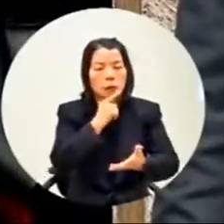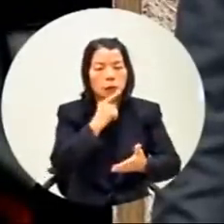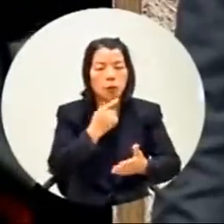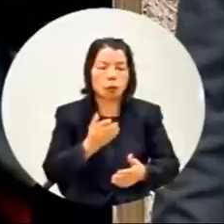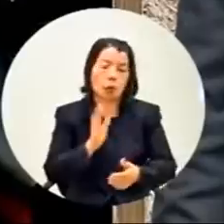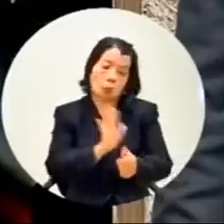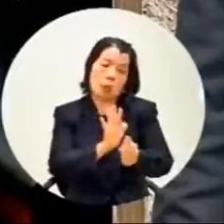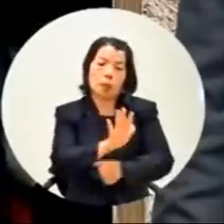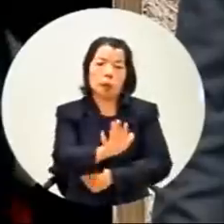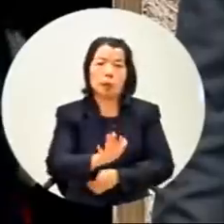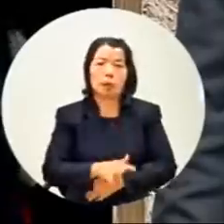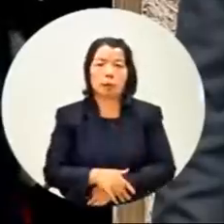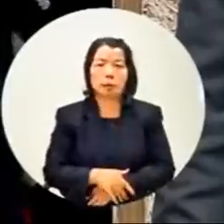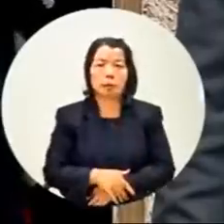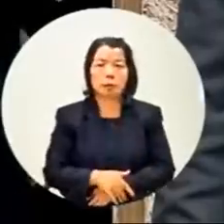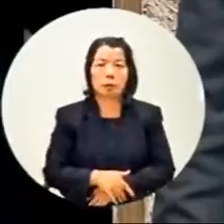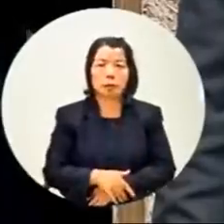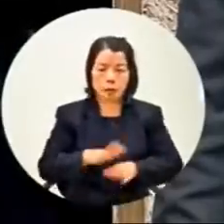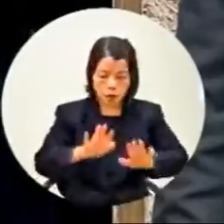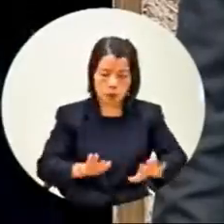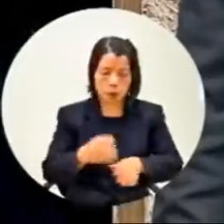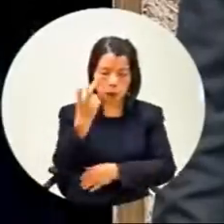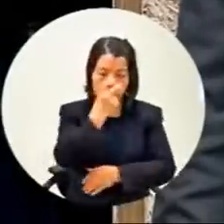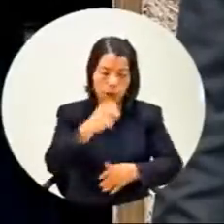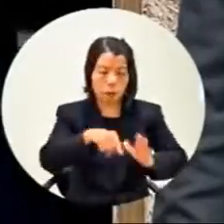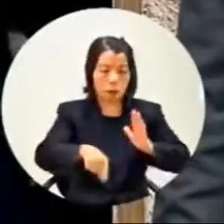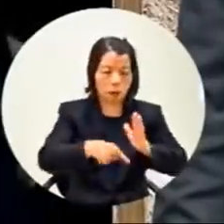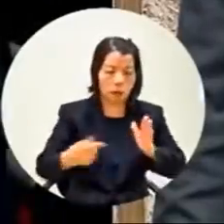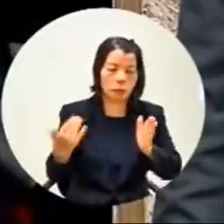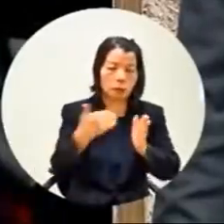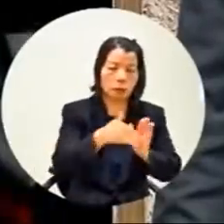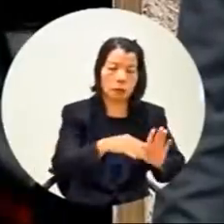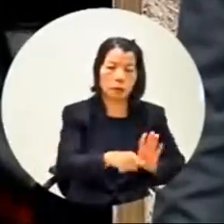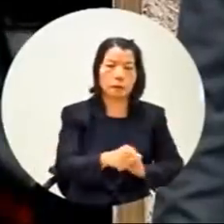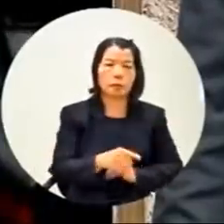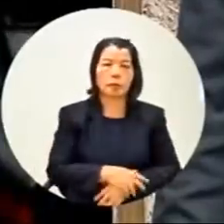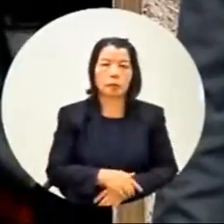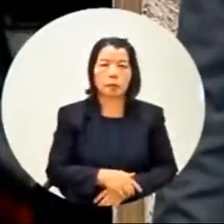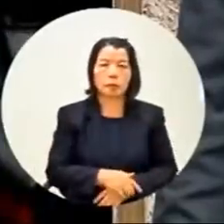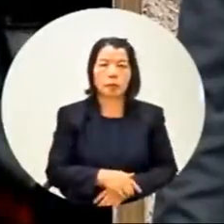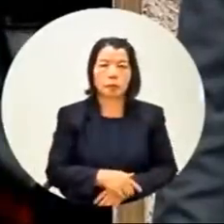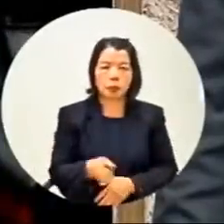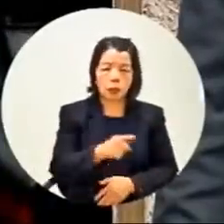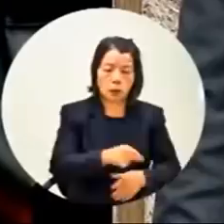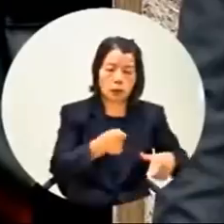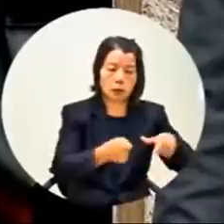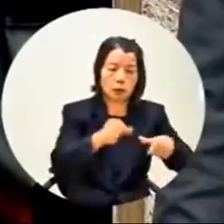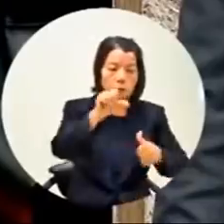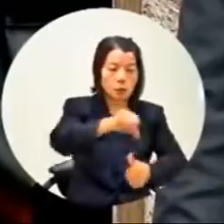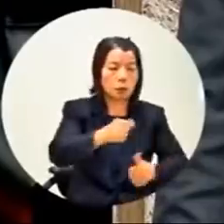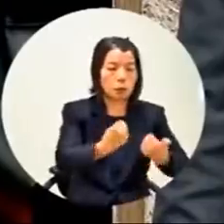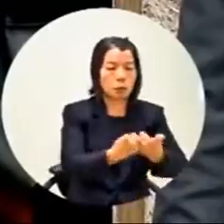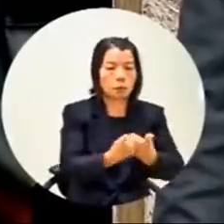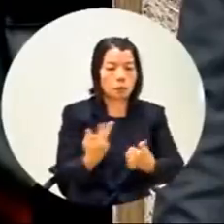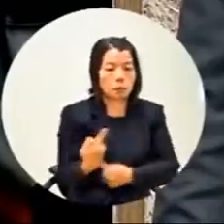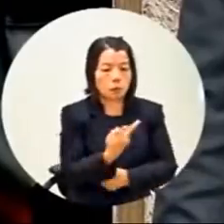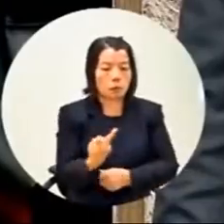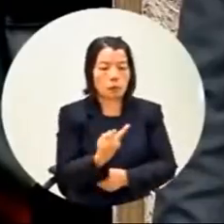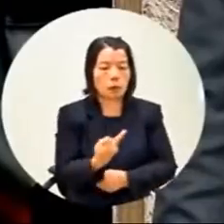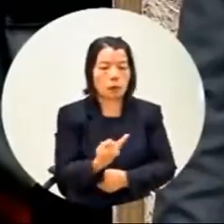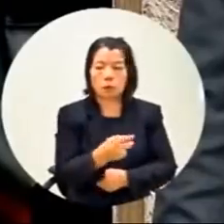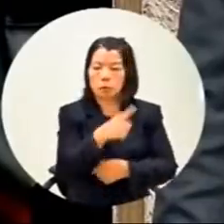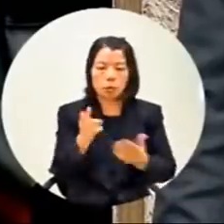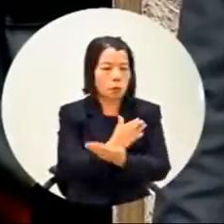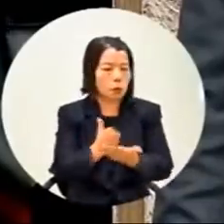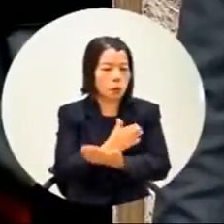你，今天从监察院到我们的工程会都认定